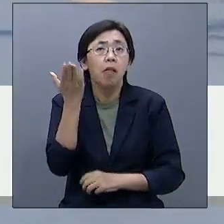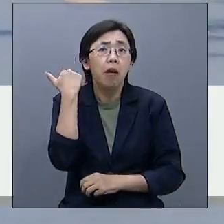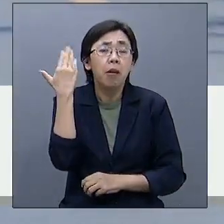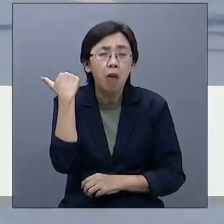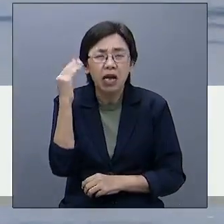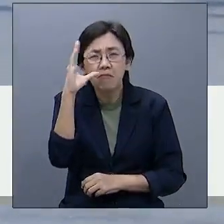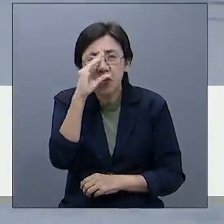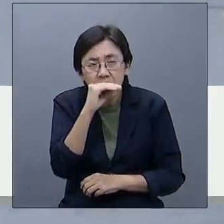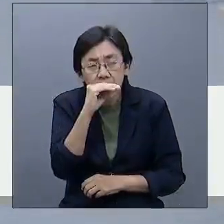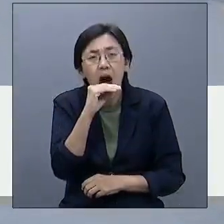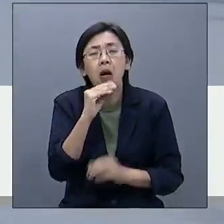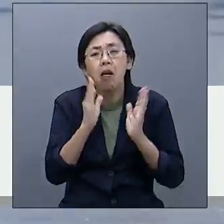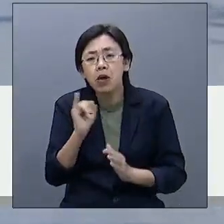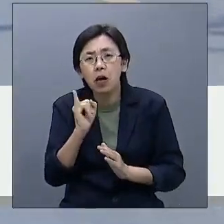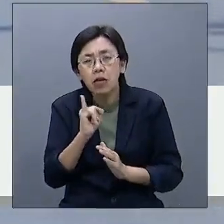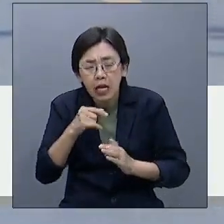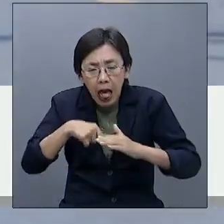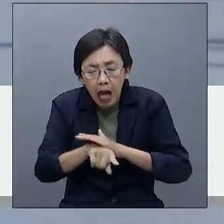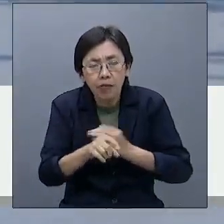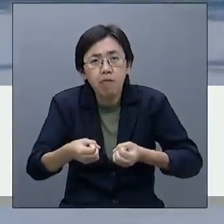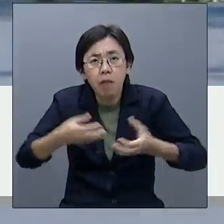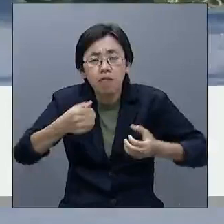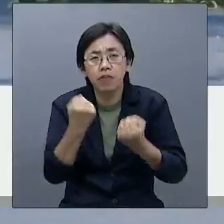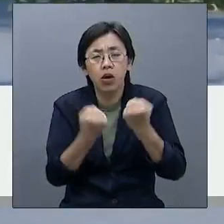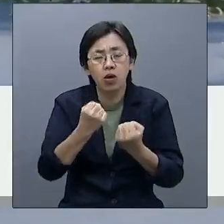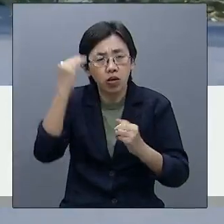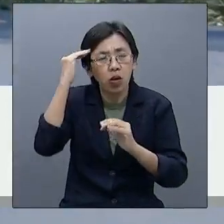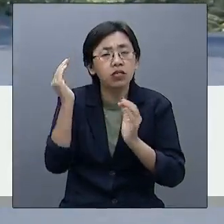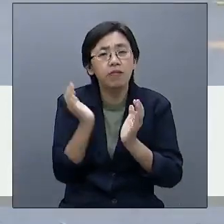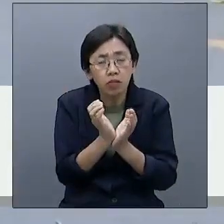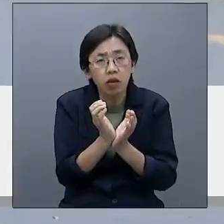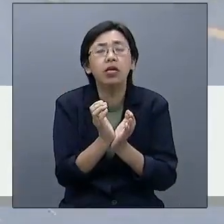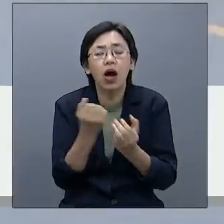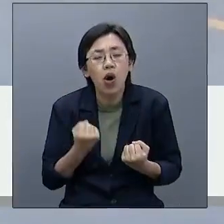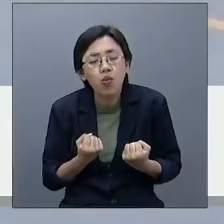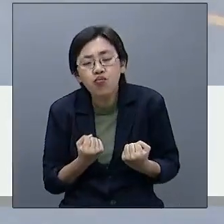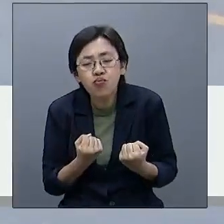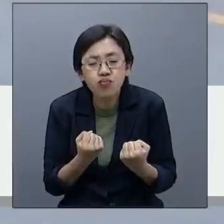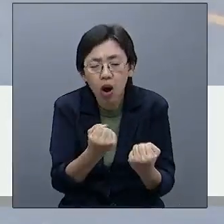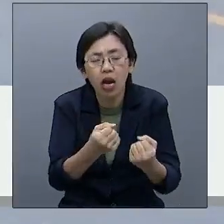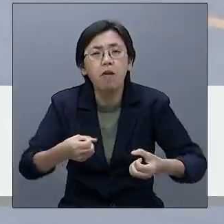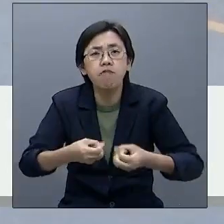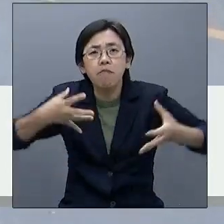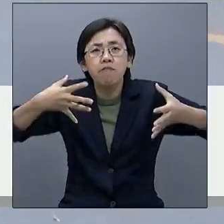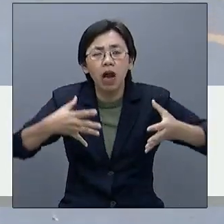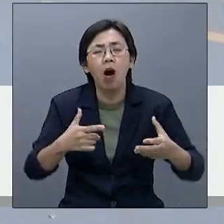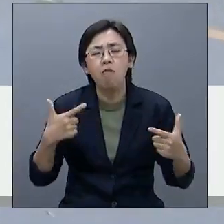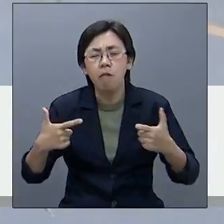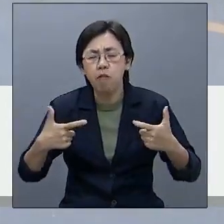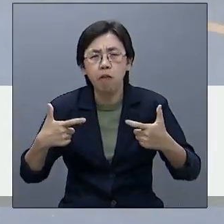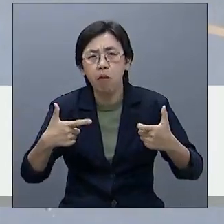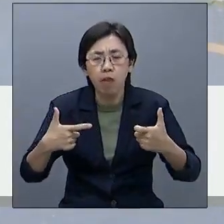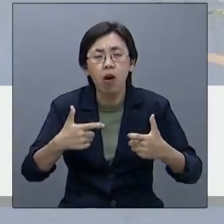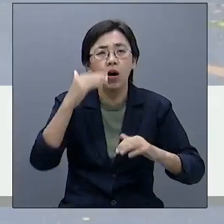นี้มีการก่อเหตุรอบวางระเบิดรถตำรวจภูธรยะรังขณะที่ลาดตระเวนผ่านก่อนจะมีการปะทะกันเกิดขึ้นระหว่าง